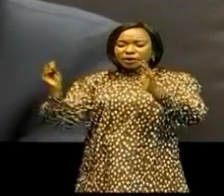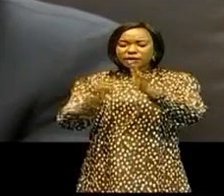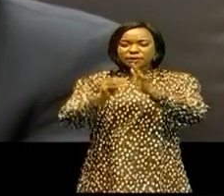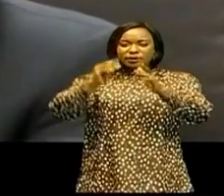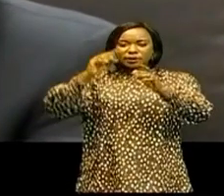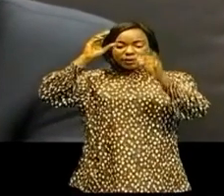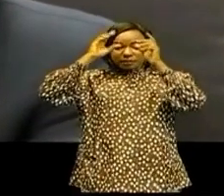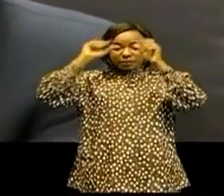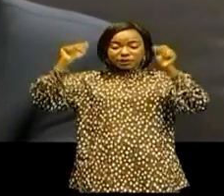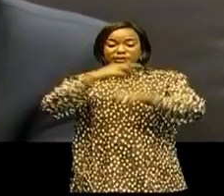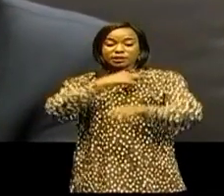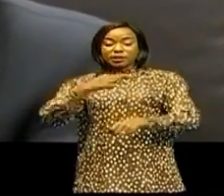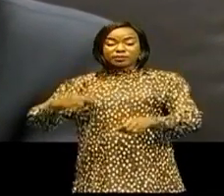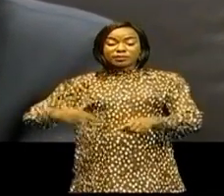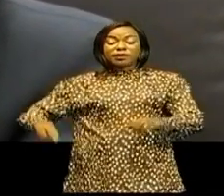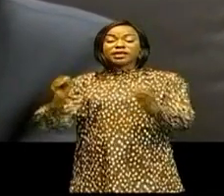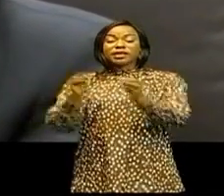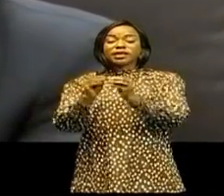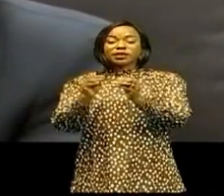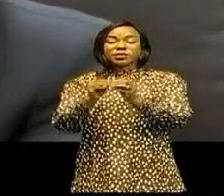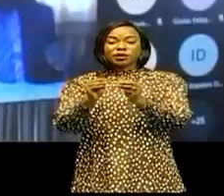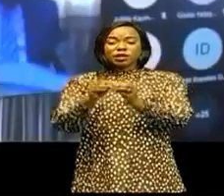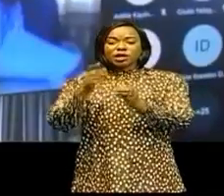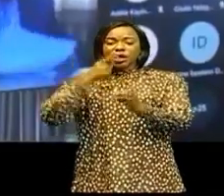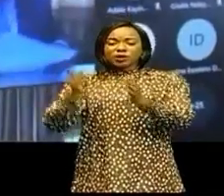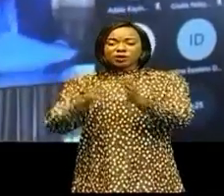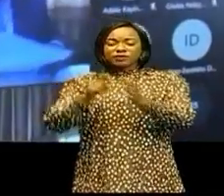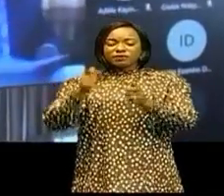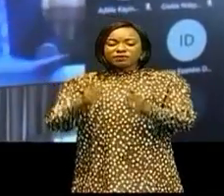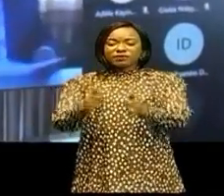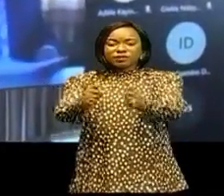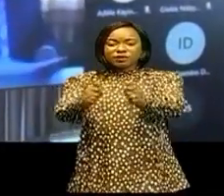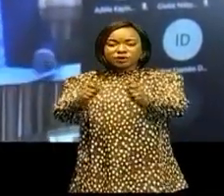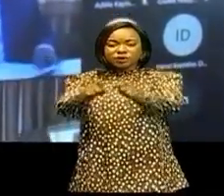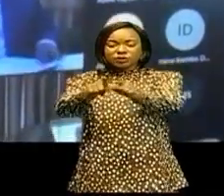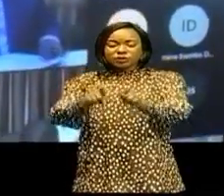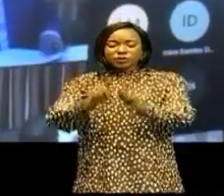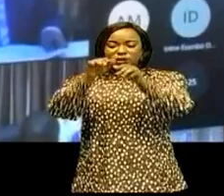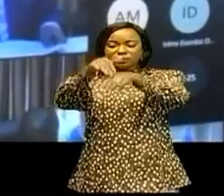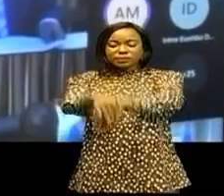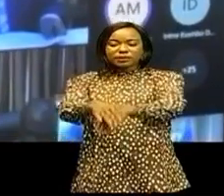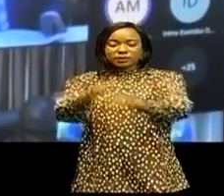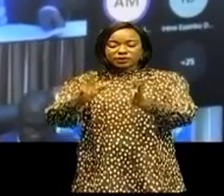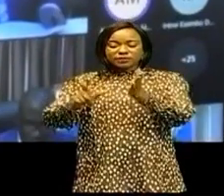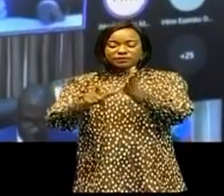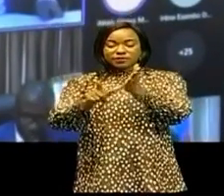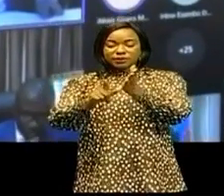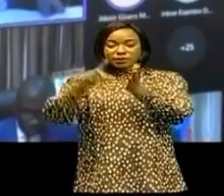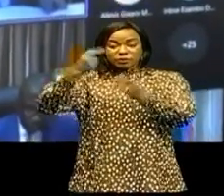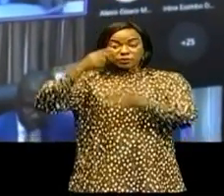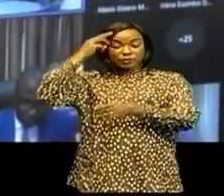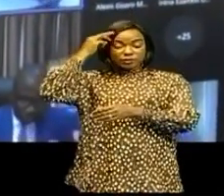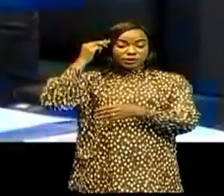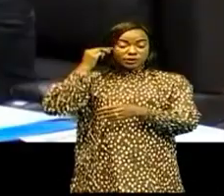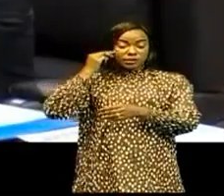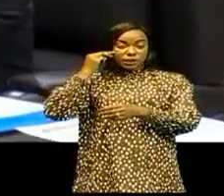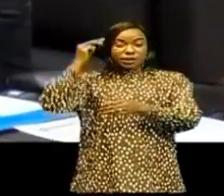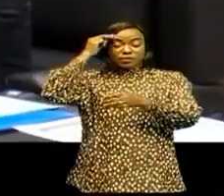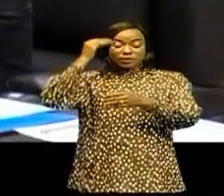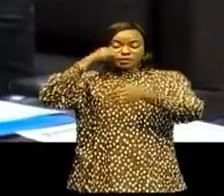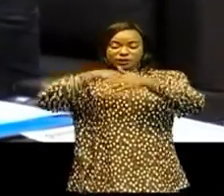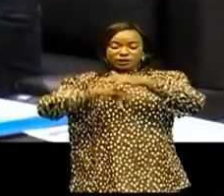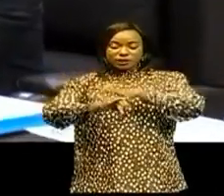République, une réunion a été convoquée avec la participation du vice-premier ministre, ministre de